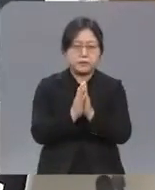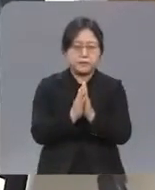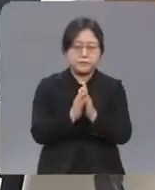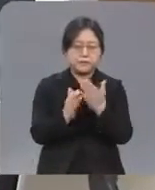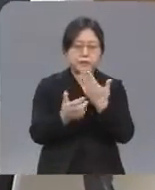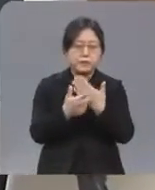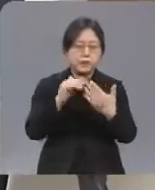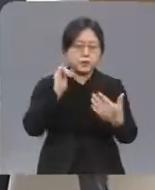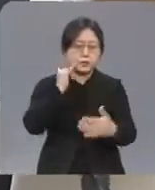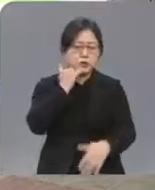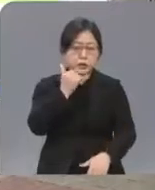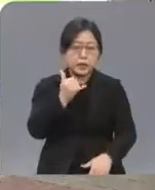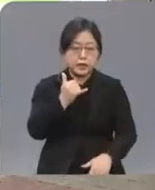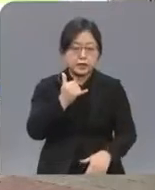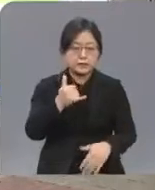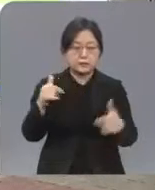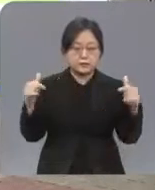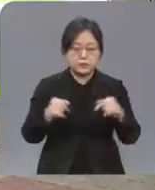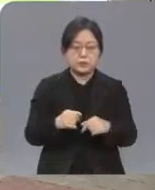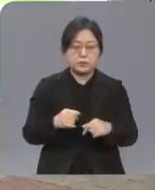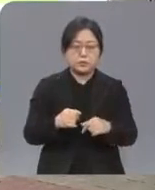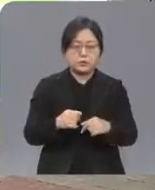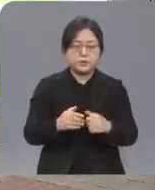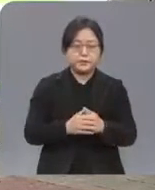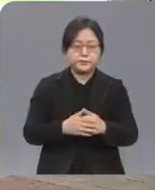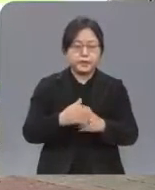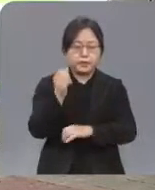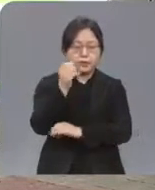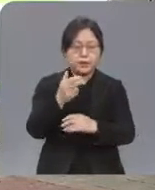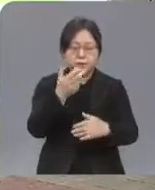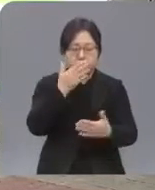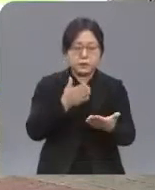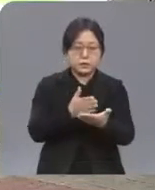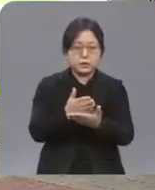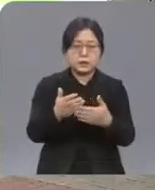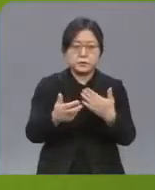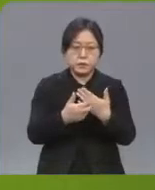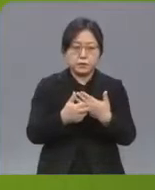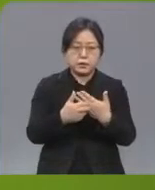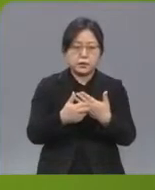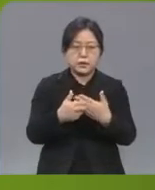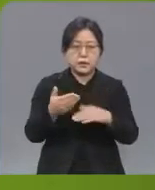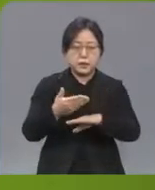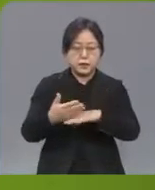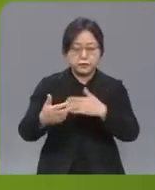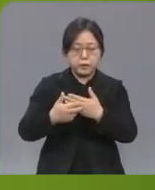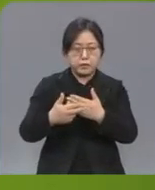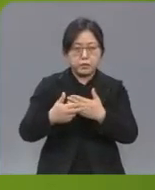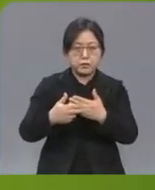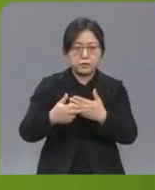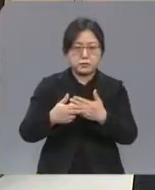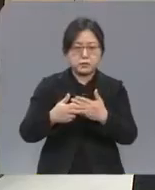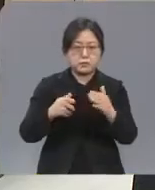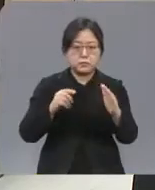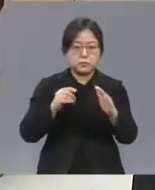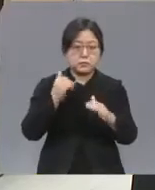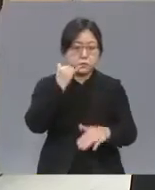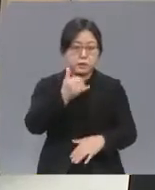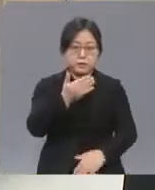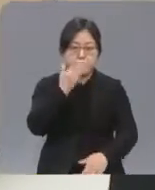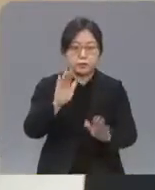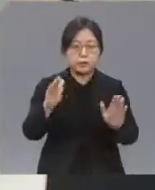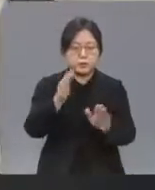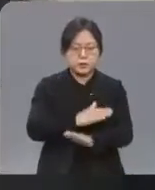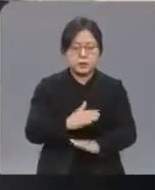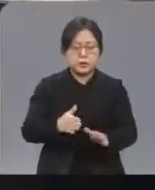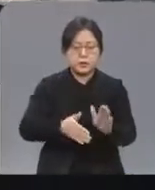전화해서 비대면 치료를 받아야 합니다. 기존 호흡기 전담 클리닉이나 동네 병의원 등을 이용할 수 있습니다.